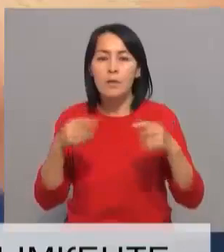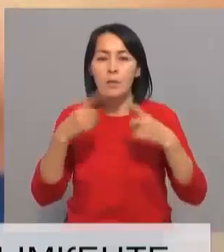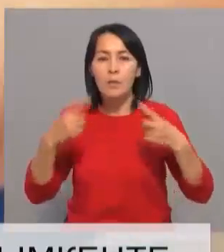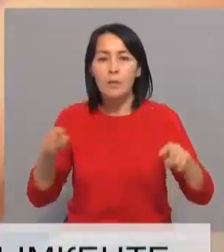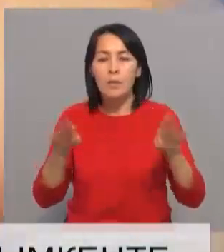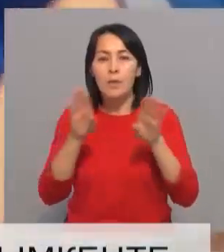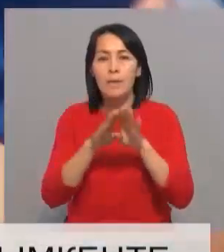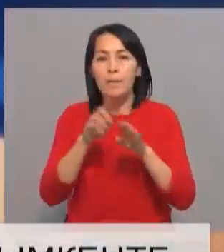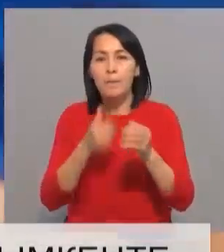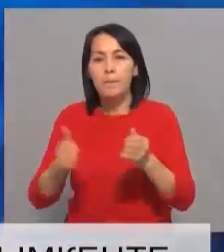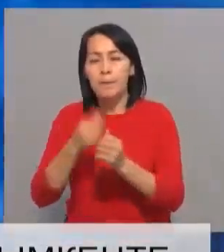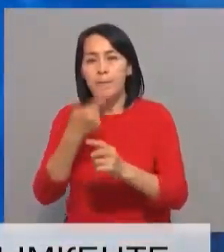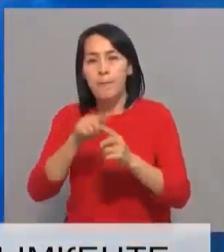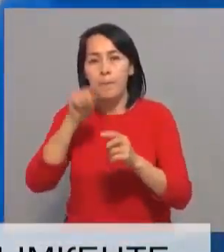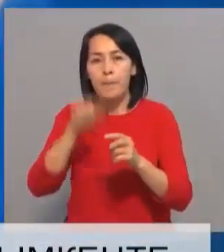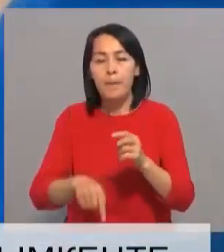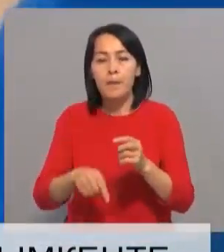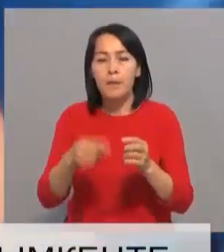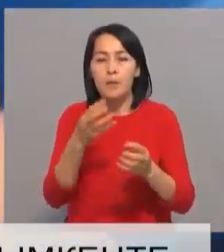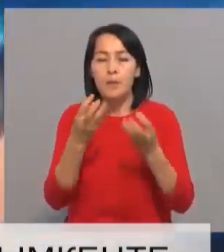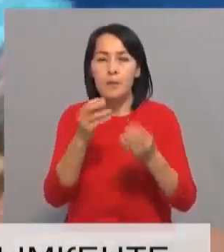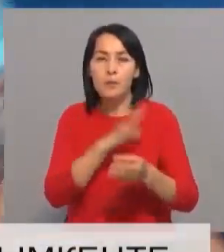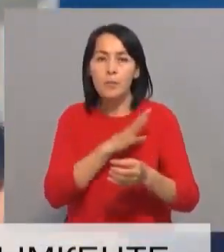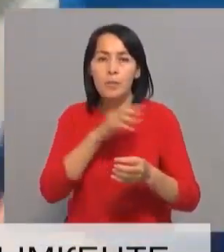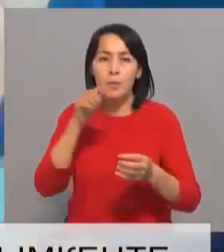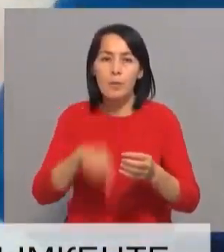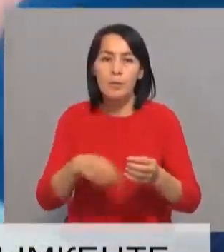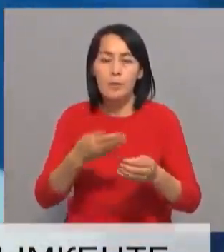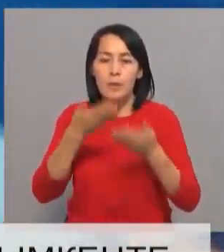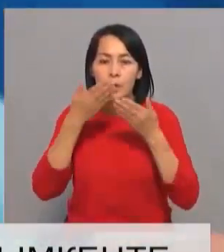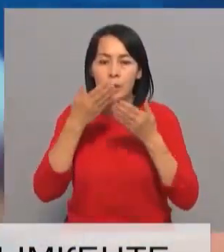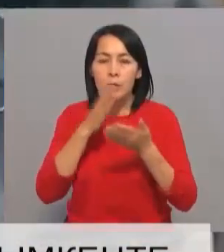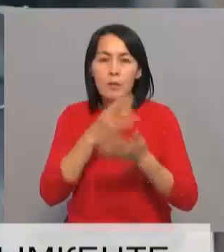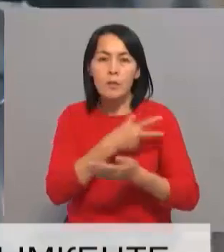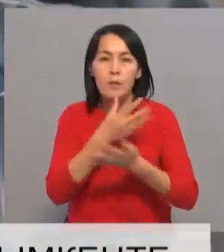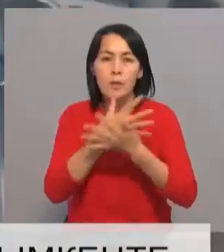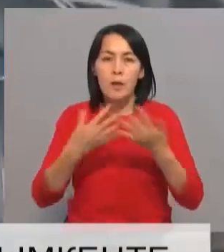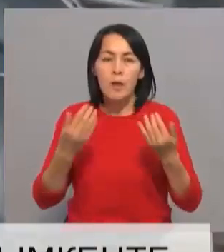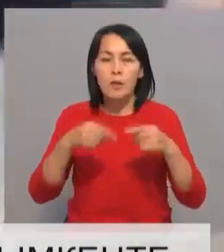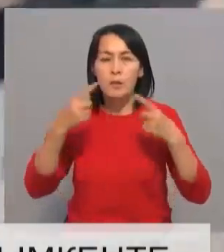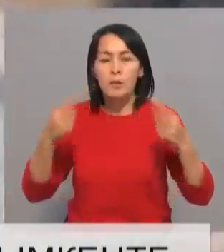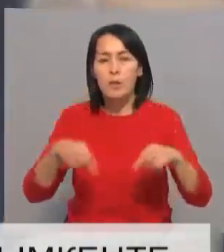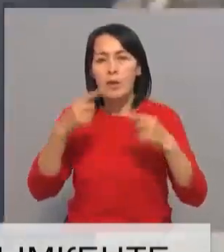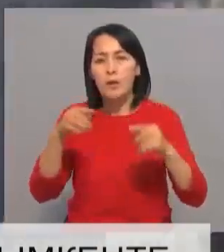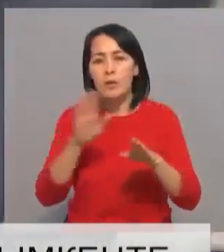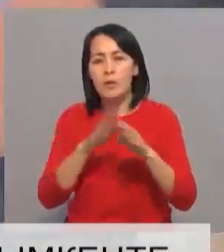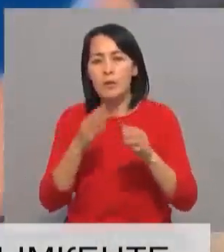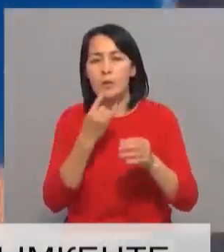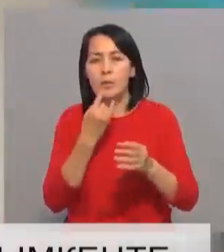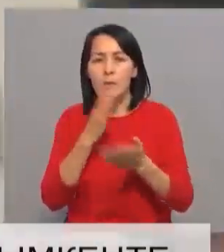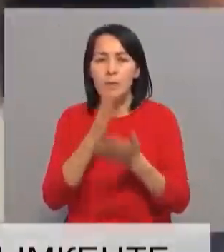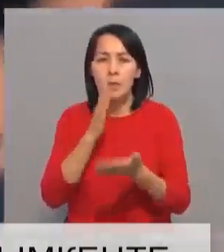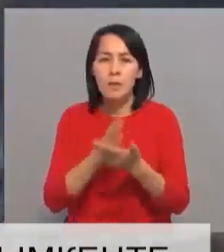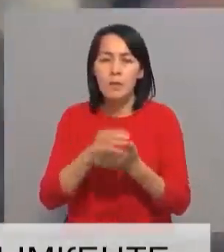для давления. Помимо этого, в помещении найдены предметы для расфасовки наркотиков, гиперпакеты, изоленты, магниты, термоусадки